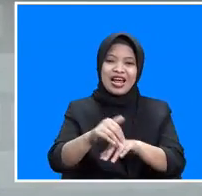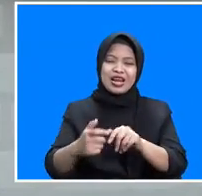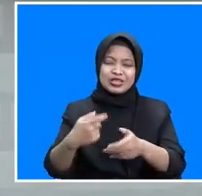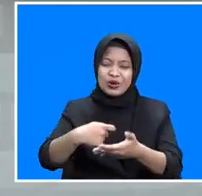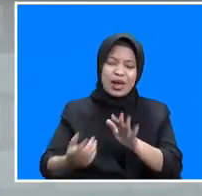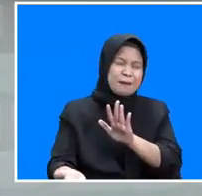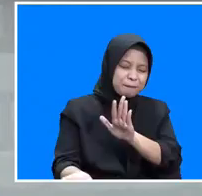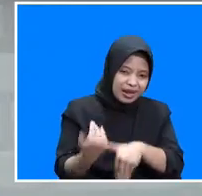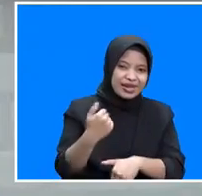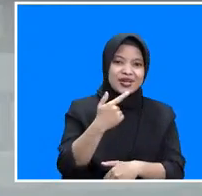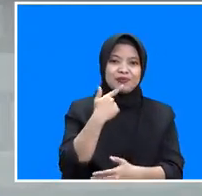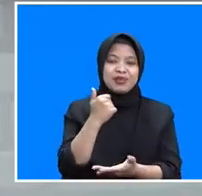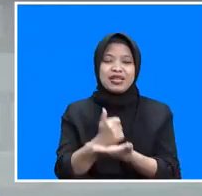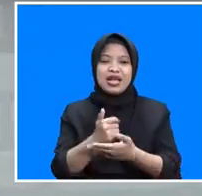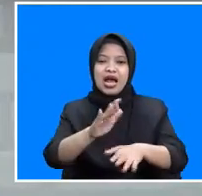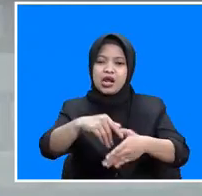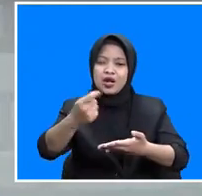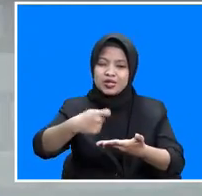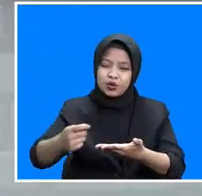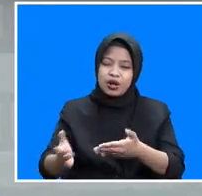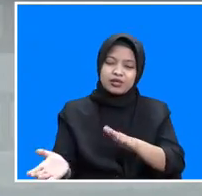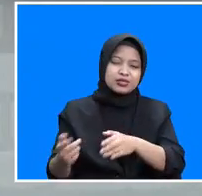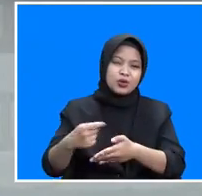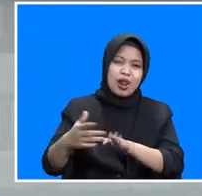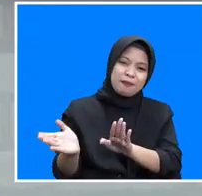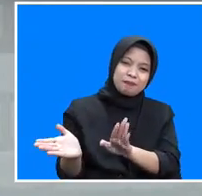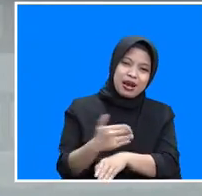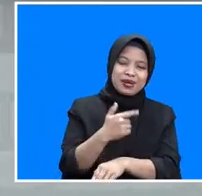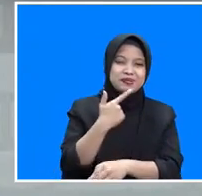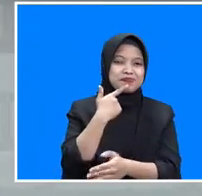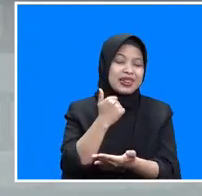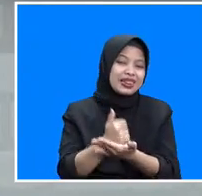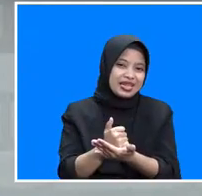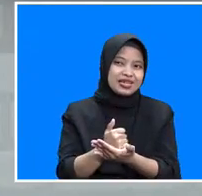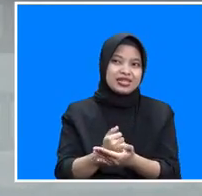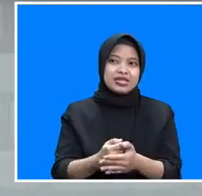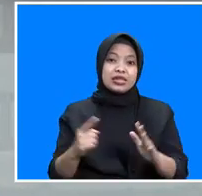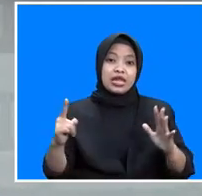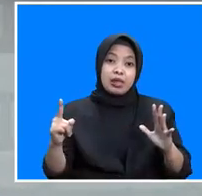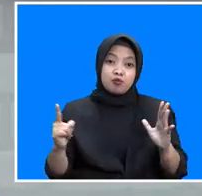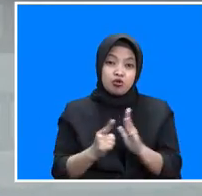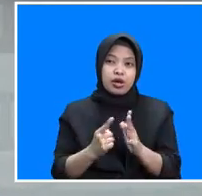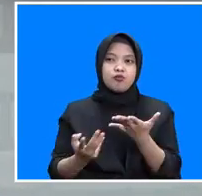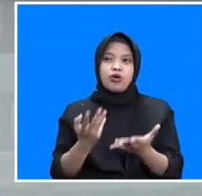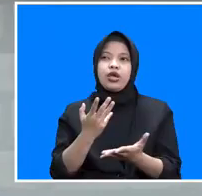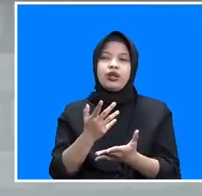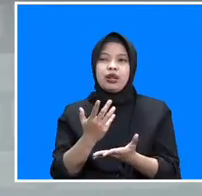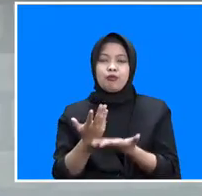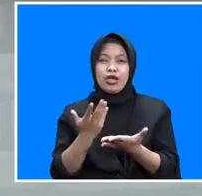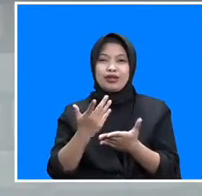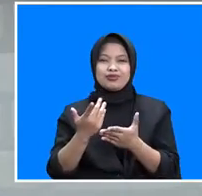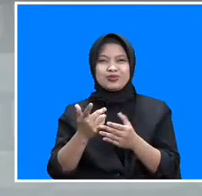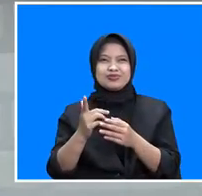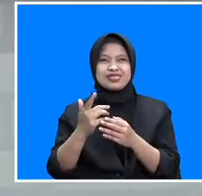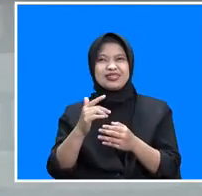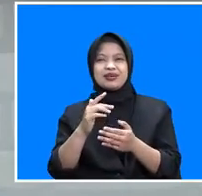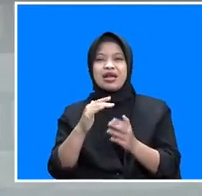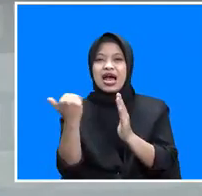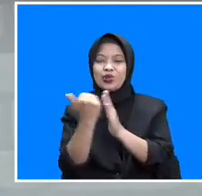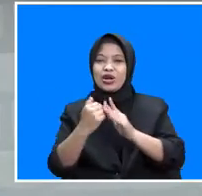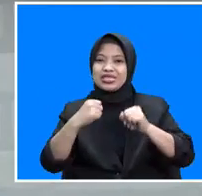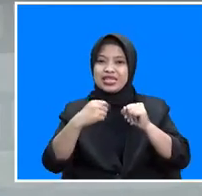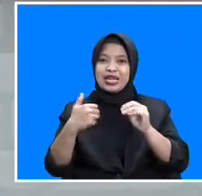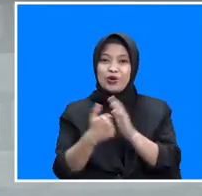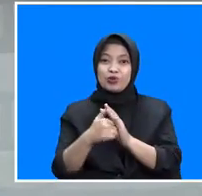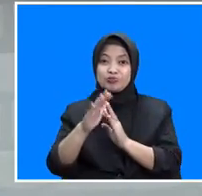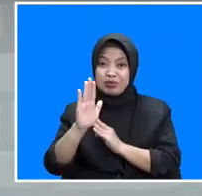sekolah, ini penting sekali untuk anak-anak bisa kembali ke sekolah, melakukan pertemuan tatap muka walaupun mungkin masih dalam konteks protokol kesehatan